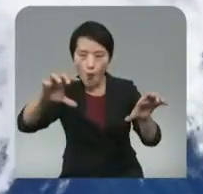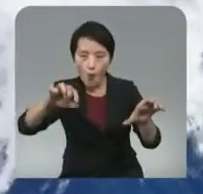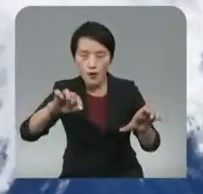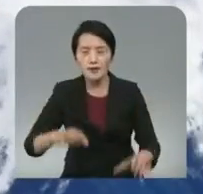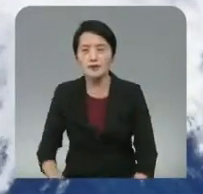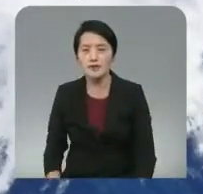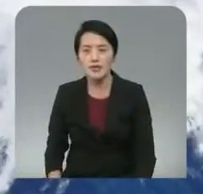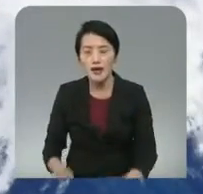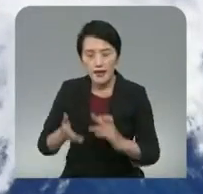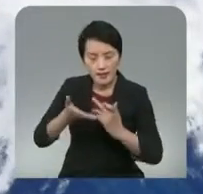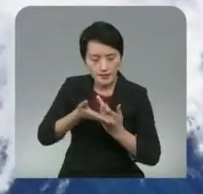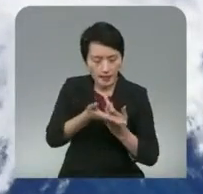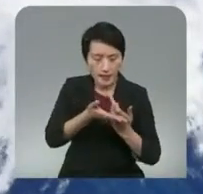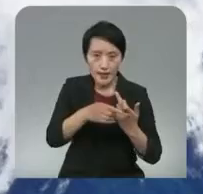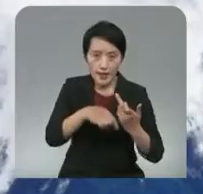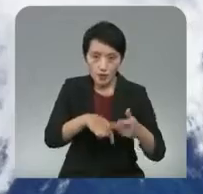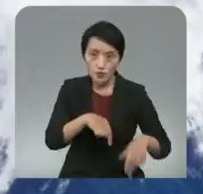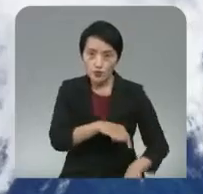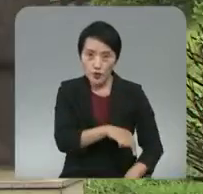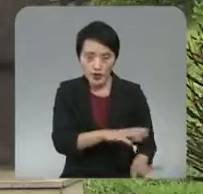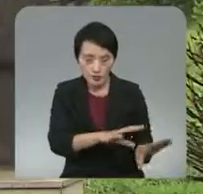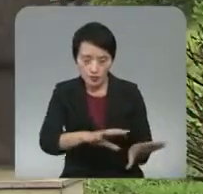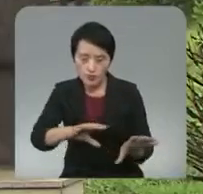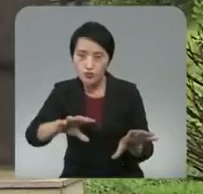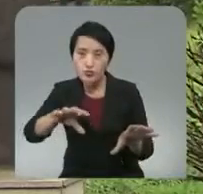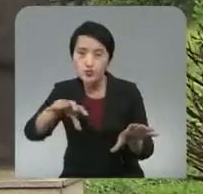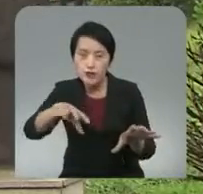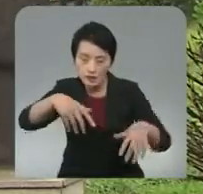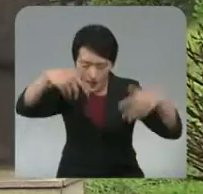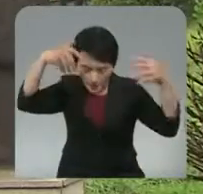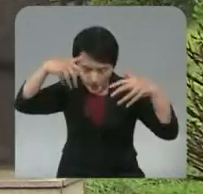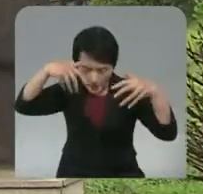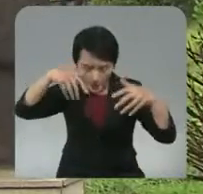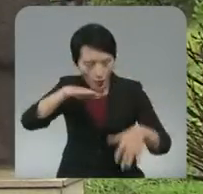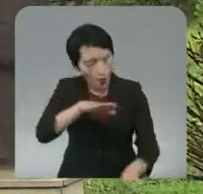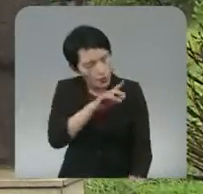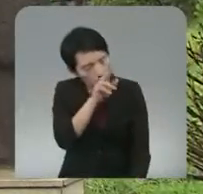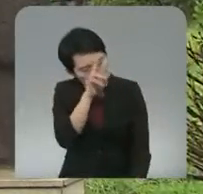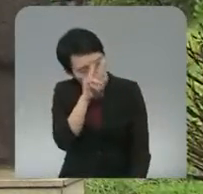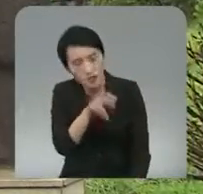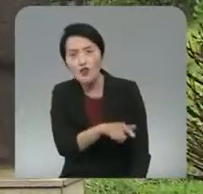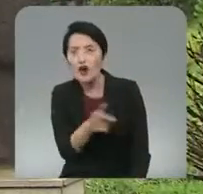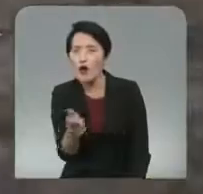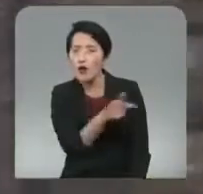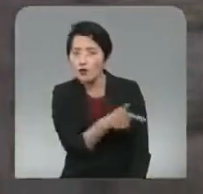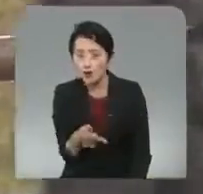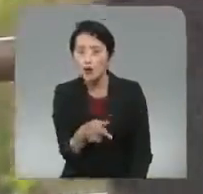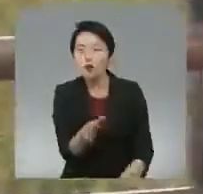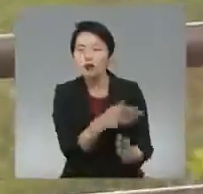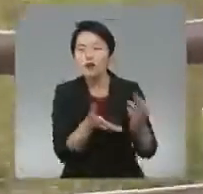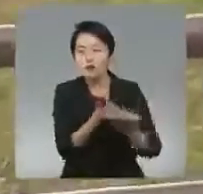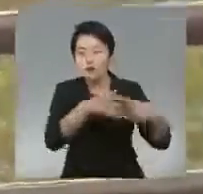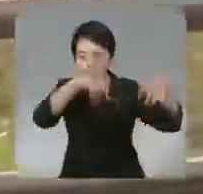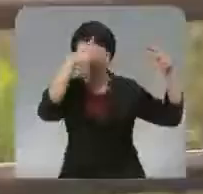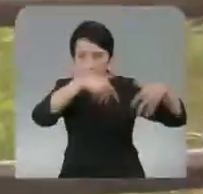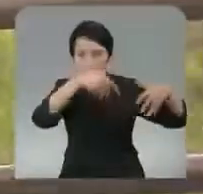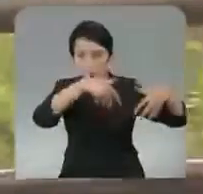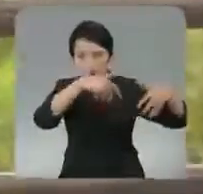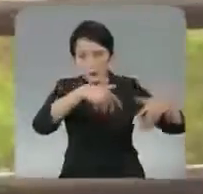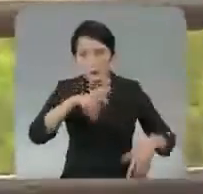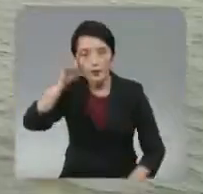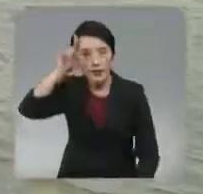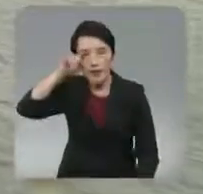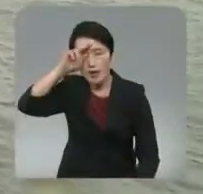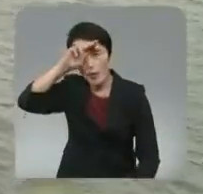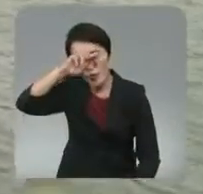Corée monte vers le nord depuis l'île méridionale de Jeju. La pluie commencera à tomber sur l'île ce soir, atteignant 20 mm